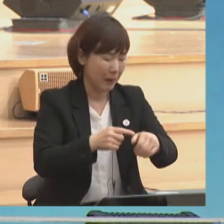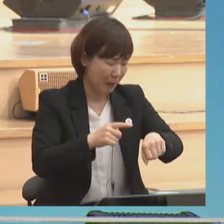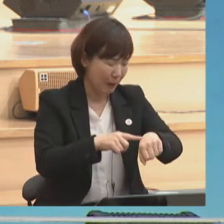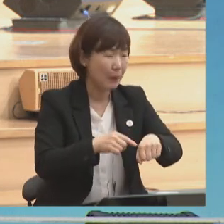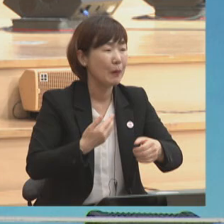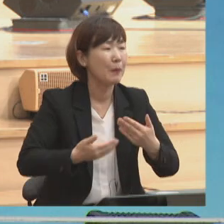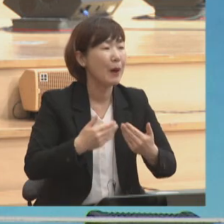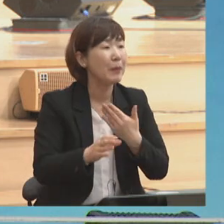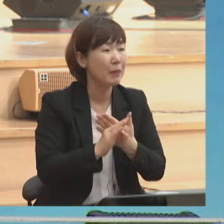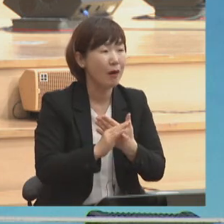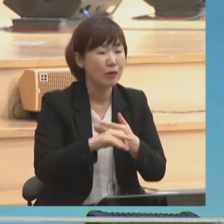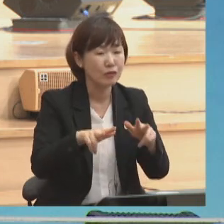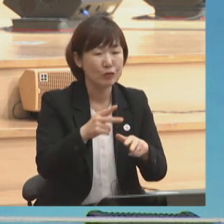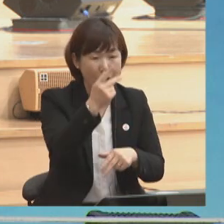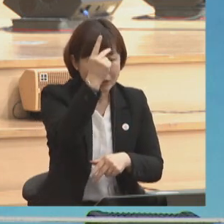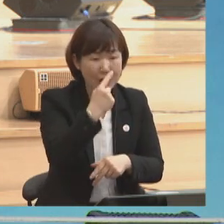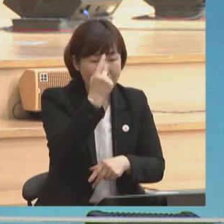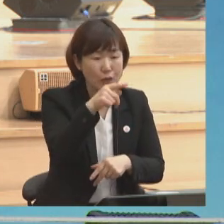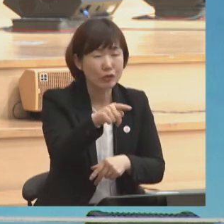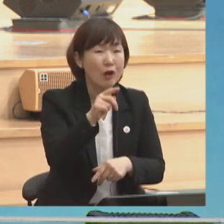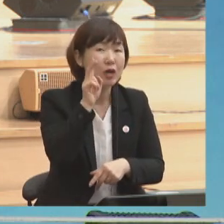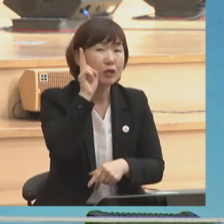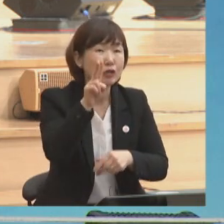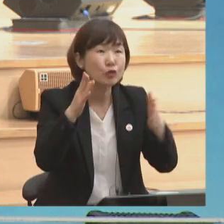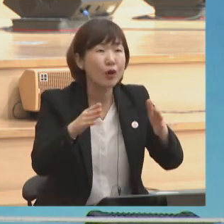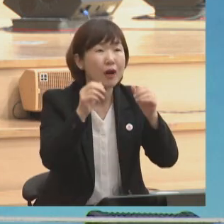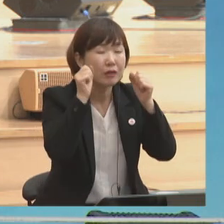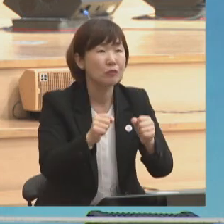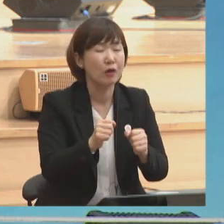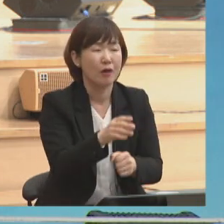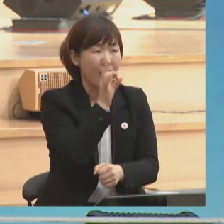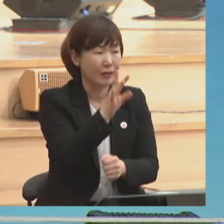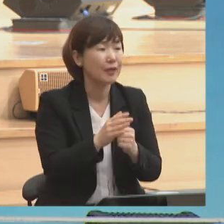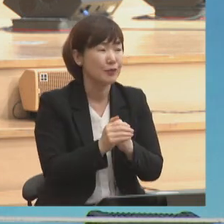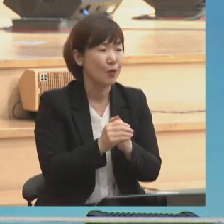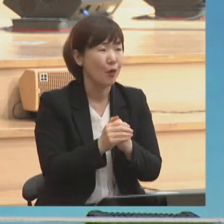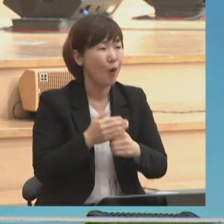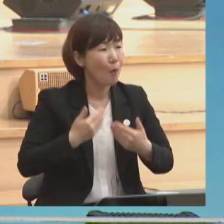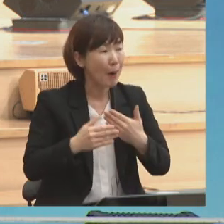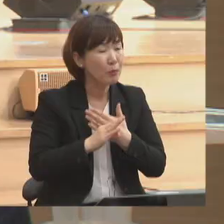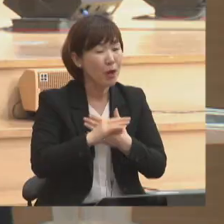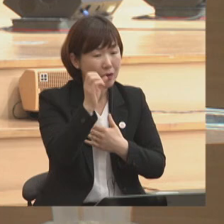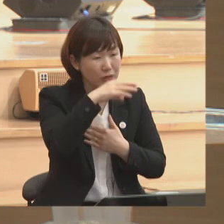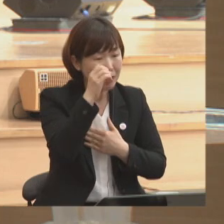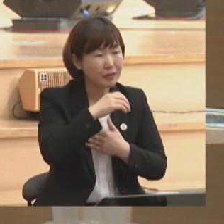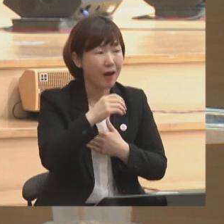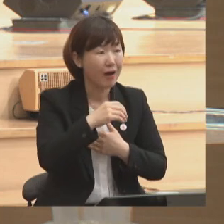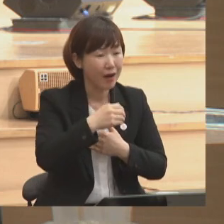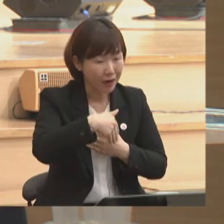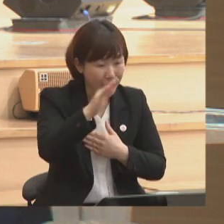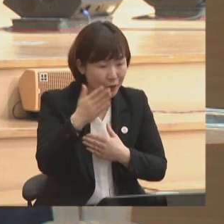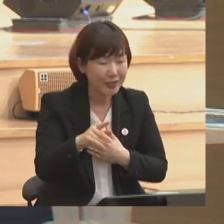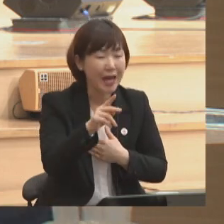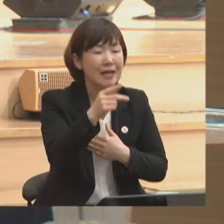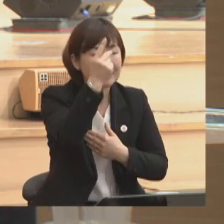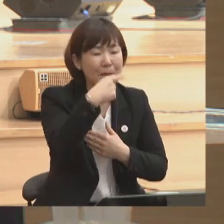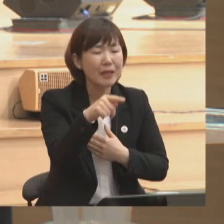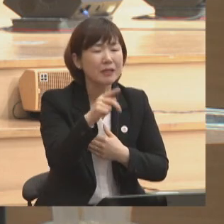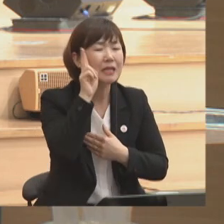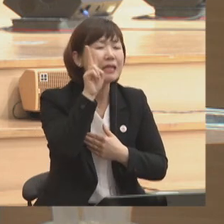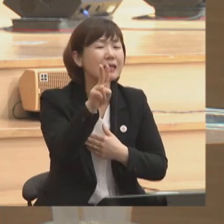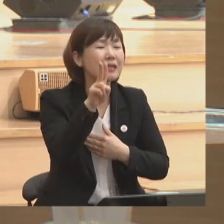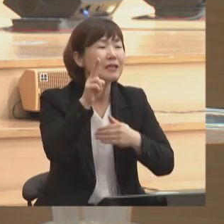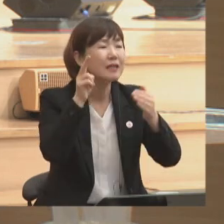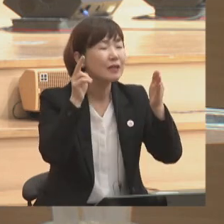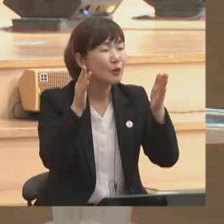돼요. 바빠서 그러면. 갈릴리로 가는 게 바쁘면 사마리에 머물면 안 돼요. 그런데 여러분 43절에 뭐 이렇게 나옵니다.